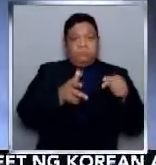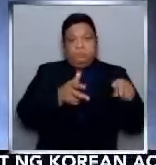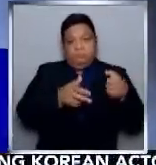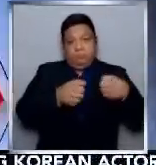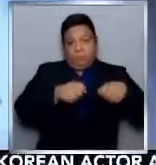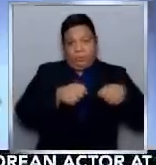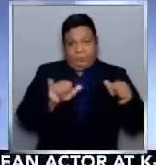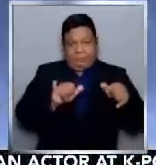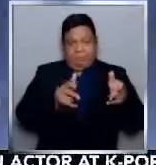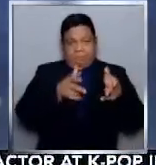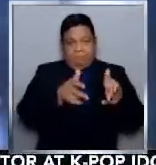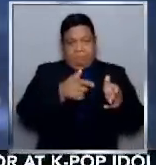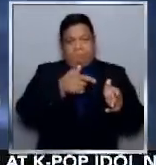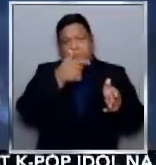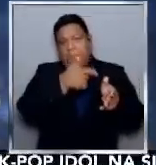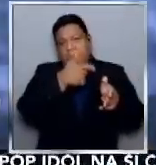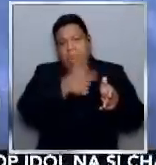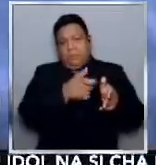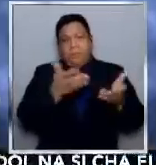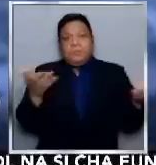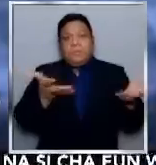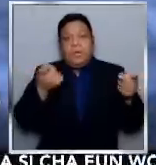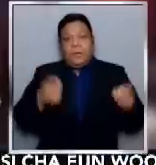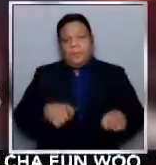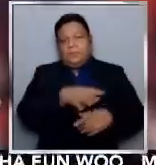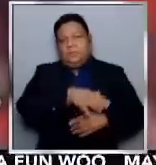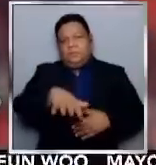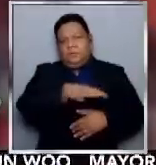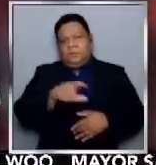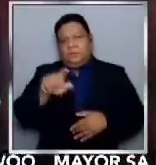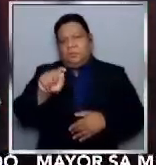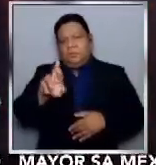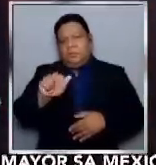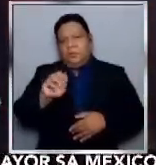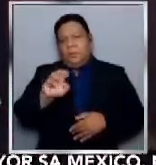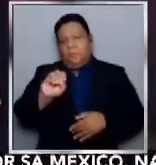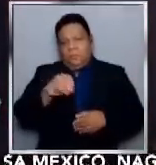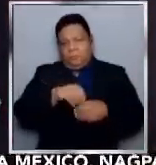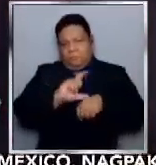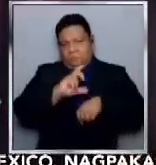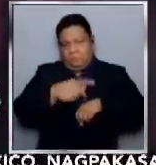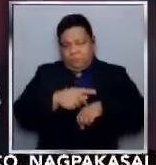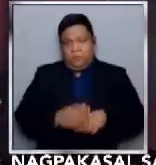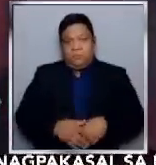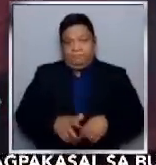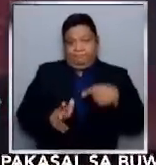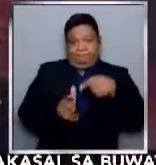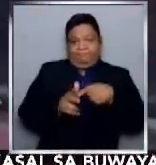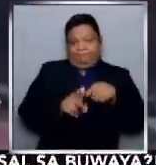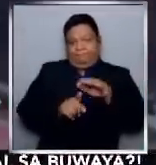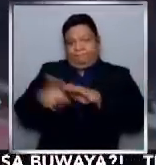sa Zapote, Las Piñas City, pasado alas 7 kagabi. Ang gunman agad dumakas. Dead on the spot ang biktimang si Alvin Rabi,